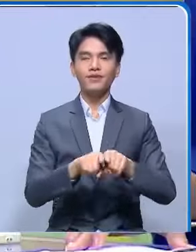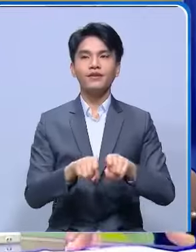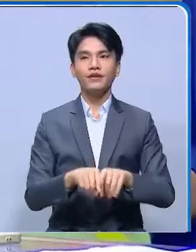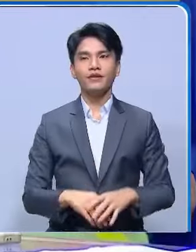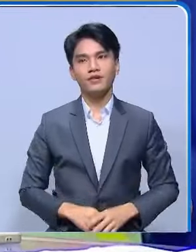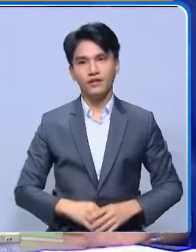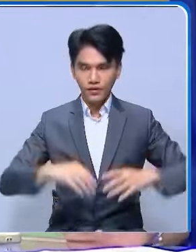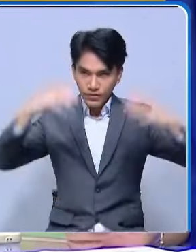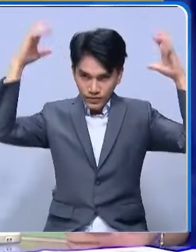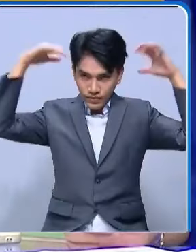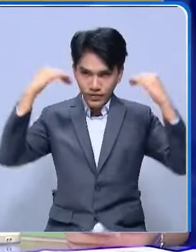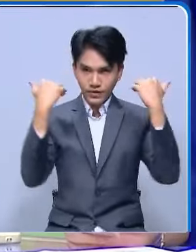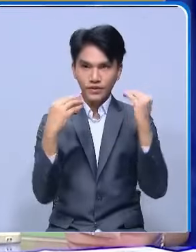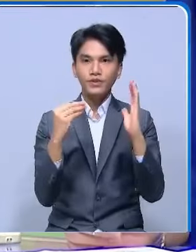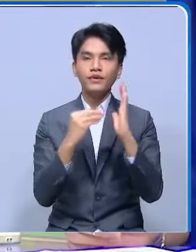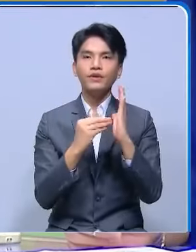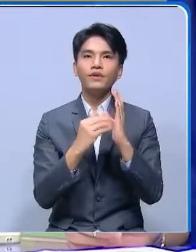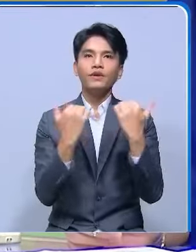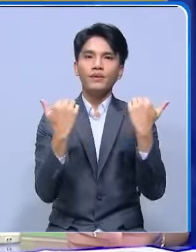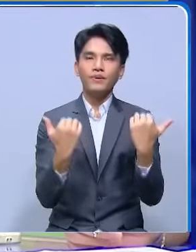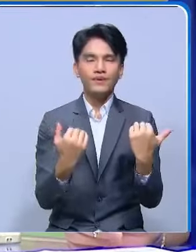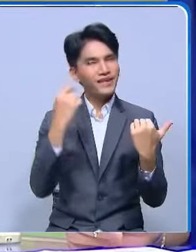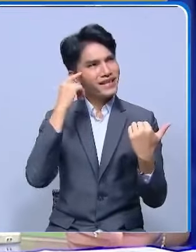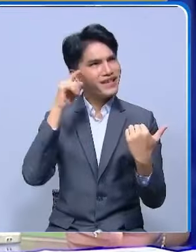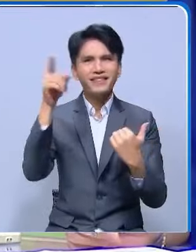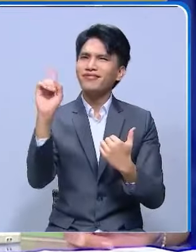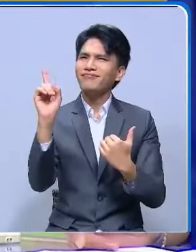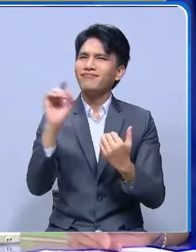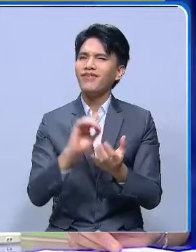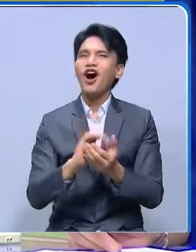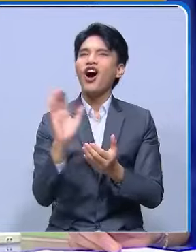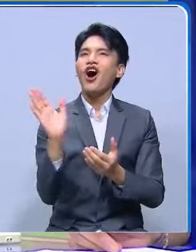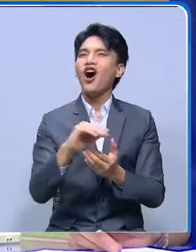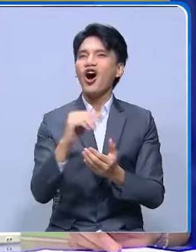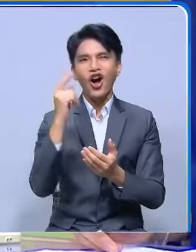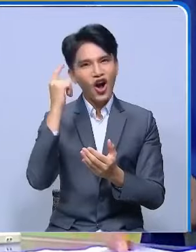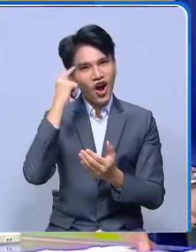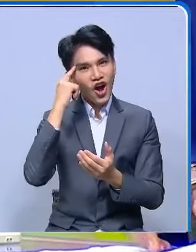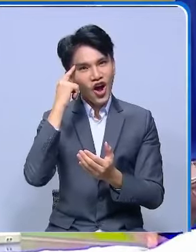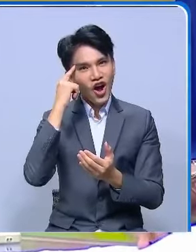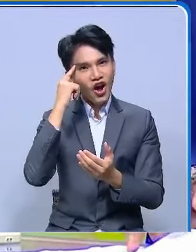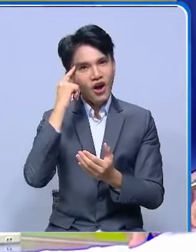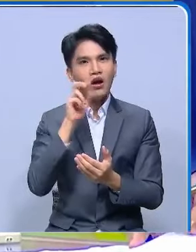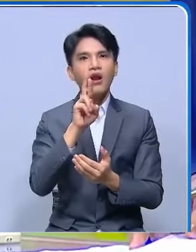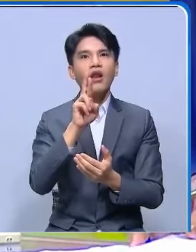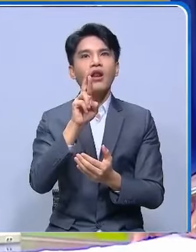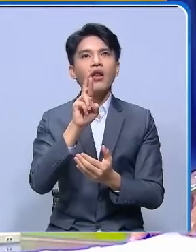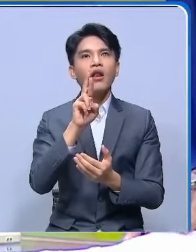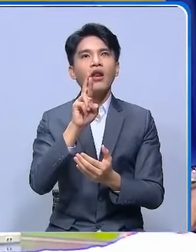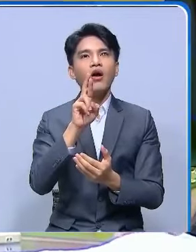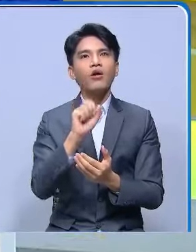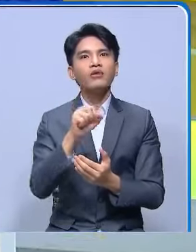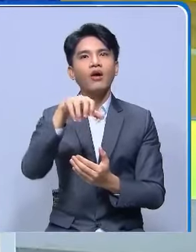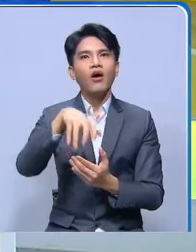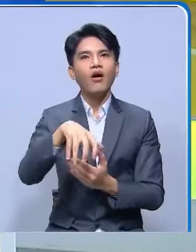พูดถึงฝนตกเนี่ยถ้าเกิดในพื้นที่กรุงเทพมหานครนึกถึงสถานที่ไหนครับหลายคนบอกอ๋อนึกถึงที่นี่อาคารรัฐสภาฝนตกทีไ